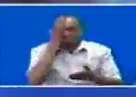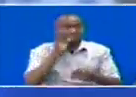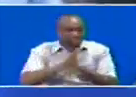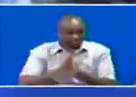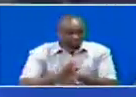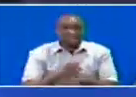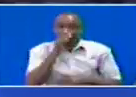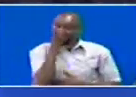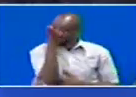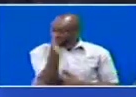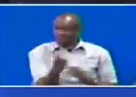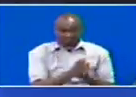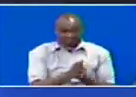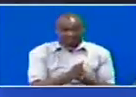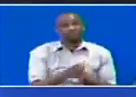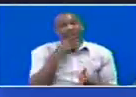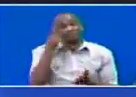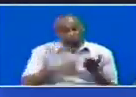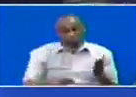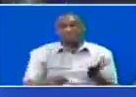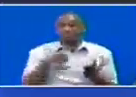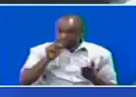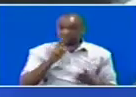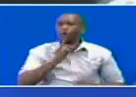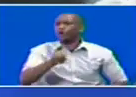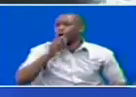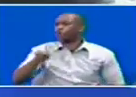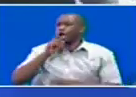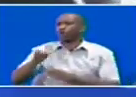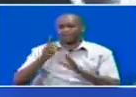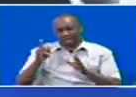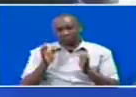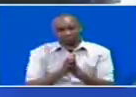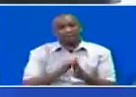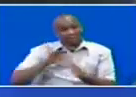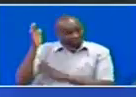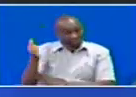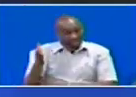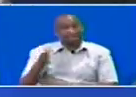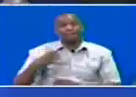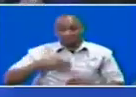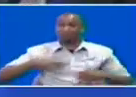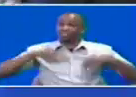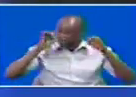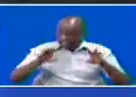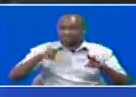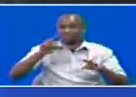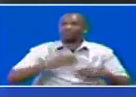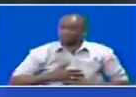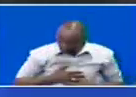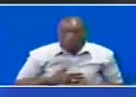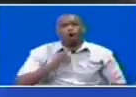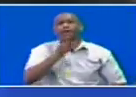speaka Simon kahela akiwa tayari kutia nidhamu katika bunge Hili ambalo enyeji wa kitengela ndio wabunge waheshimiwa